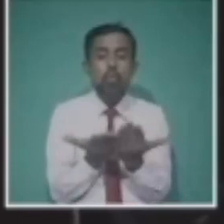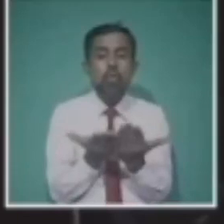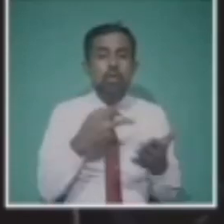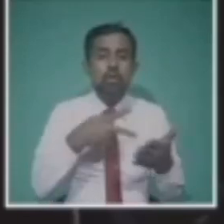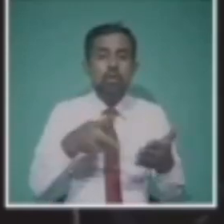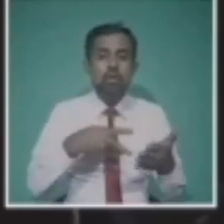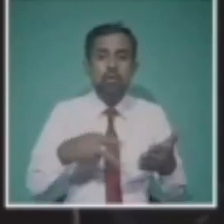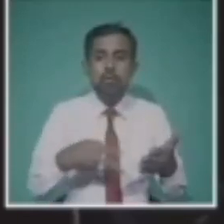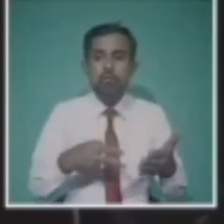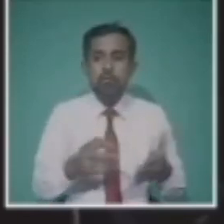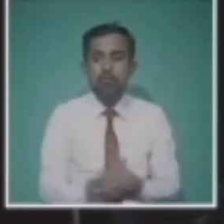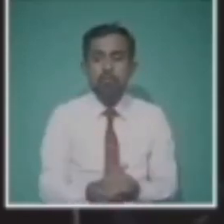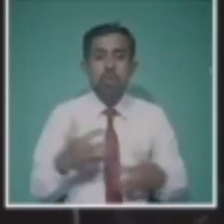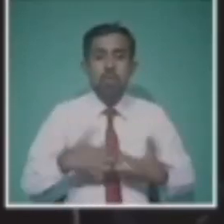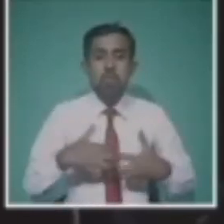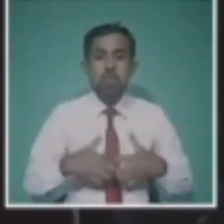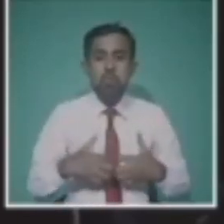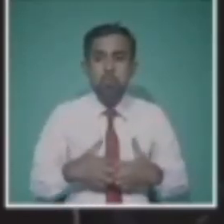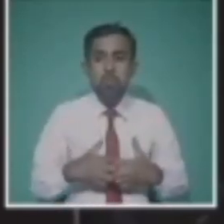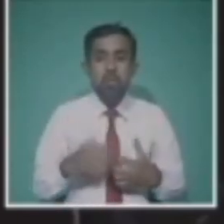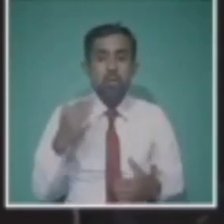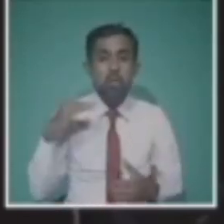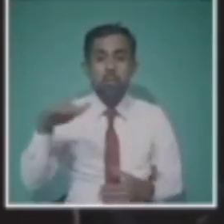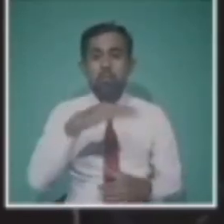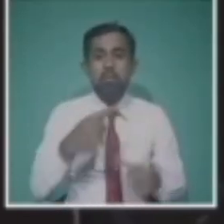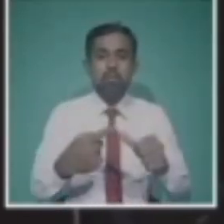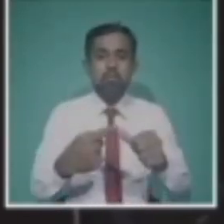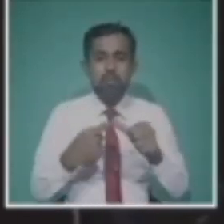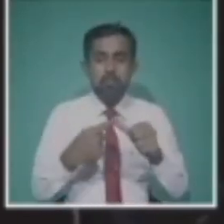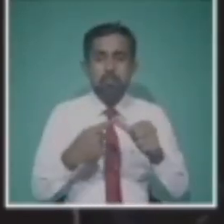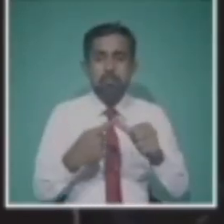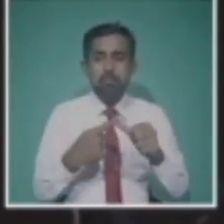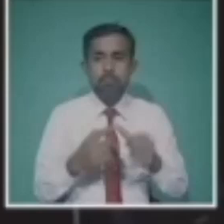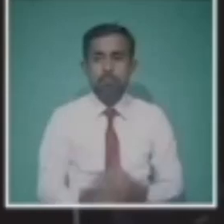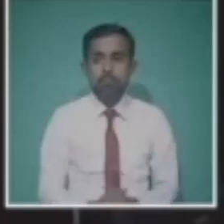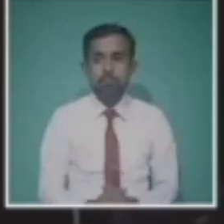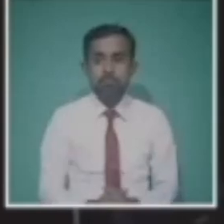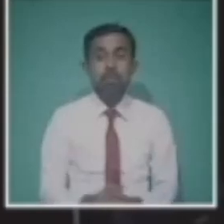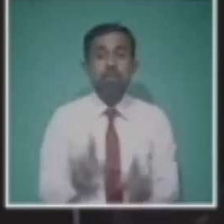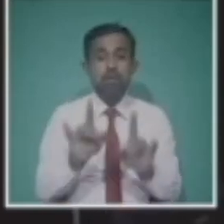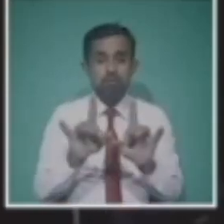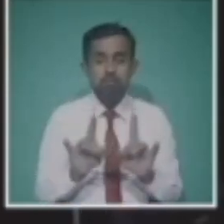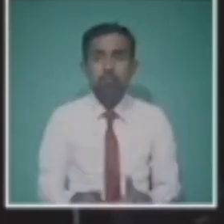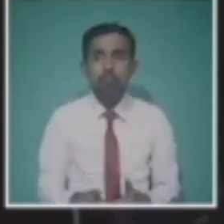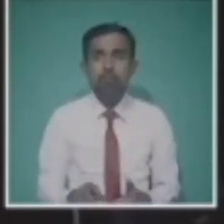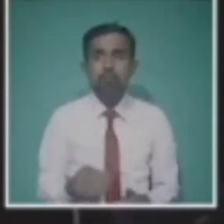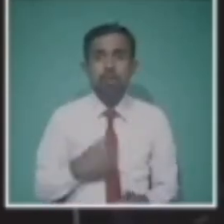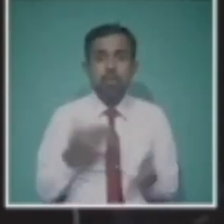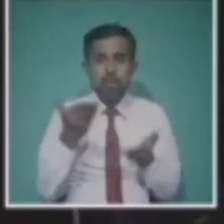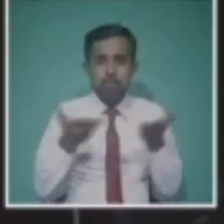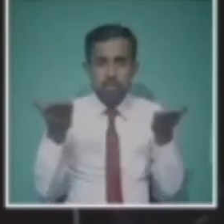කියවන් මේ අර්බුදයට ජනතා විසඳුමක්. ඒ අනුව අපි